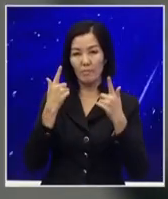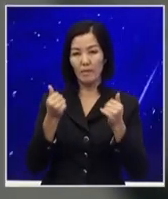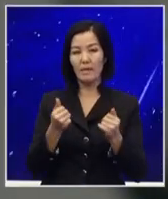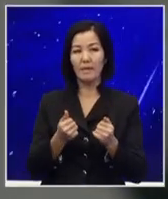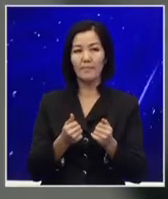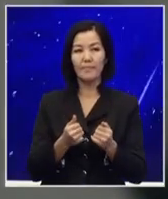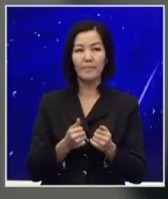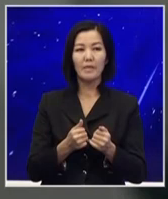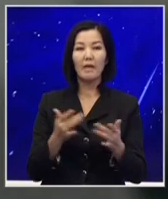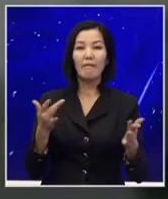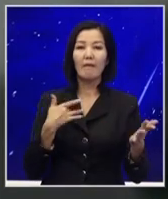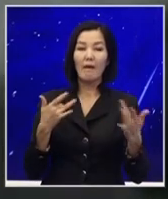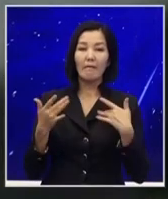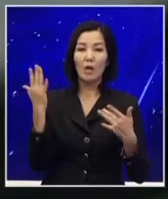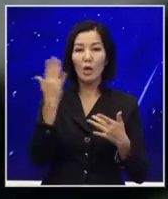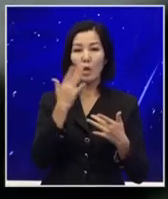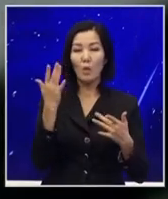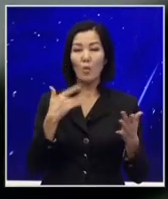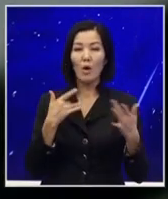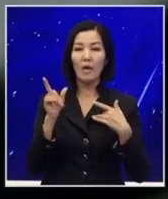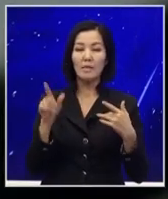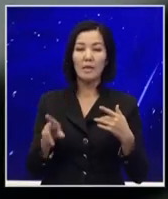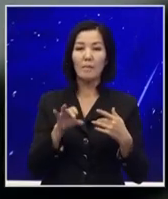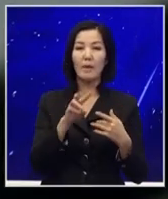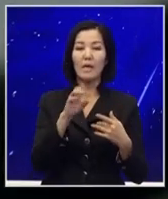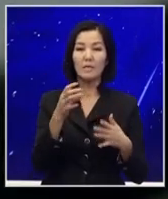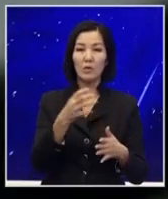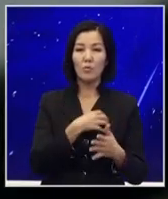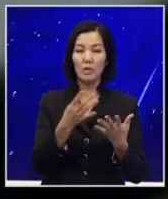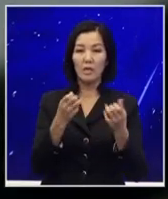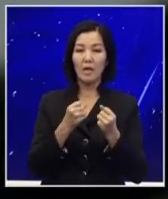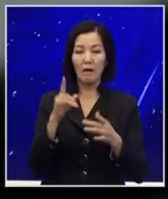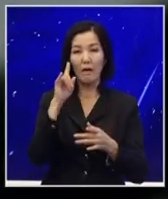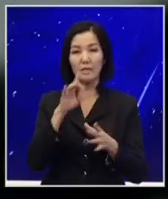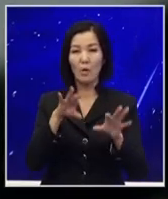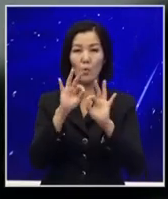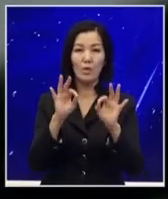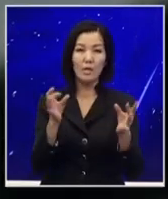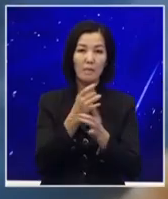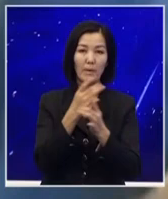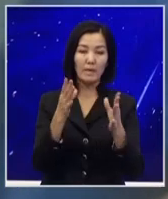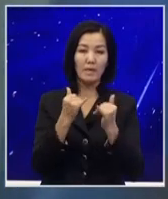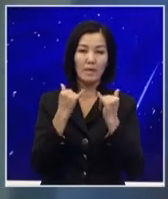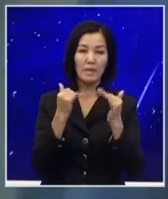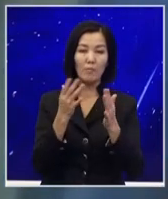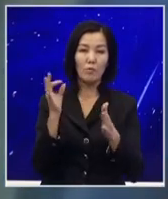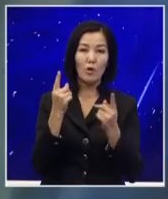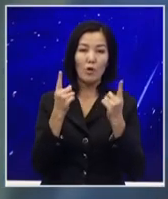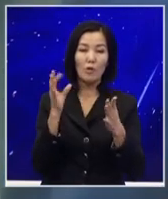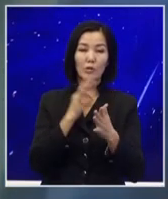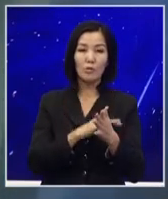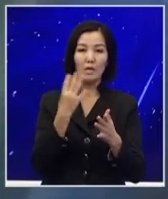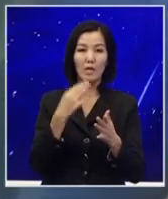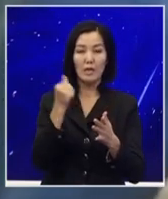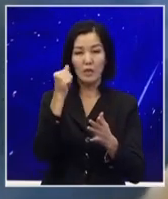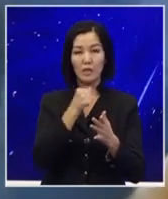Қалиұлы белгілі театр және кино актері, Парасат орденінің егері, қазақ өнері мен мәдениетінің жарқын өкілі, саналы ғұмырының 40